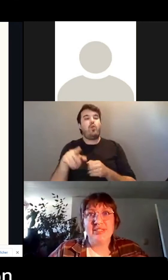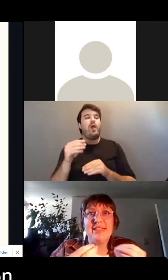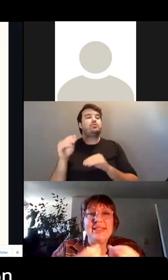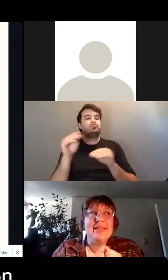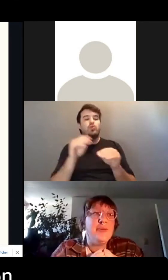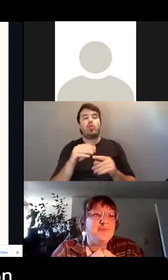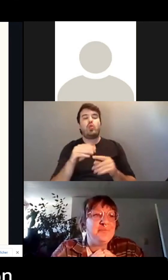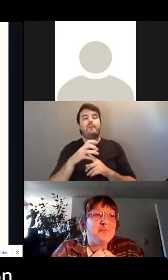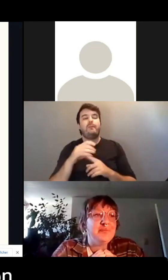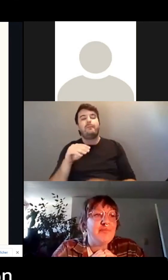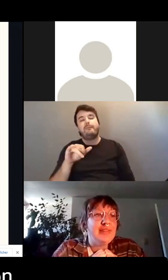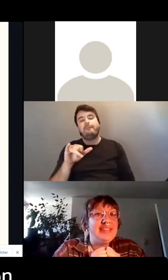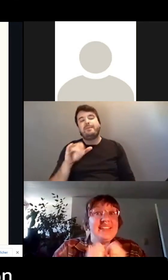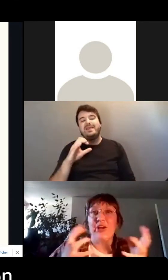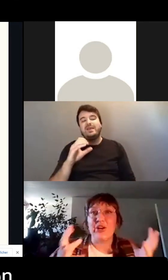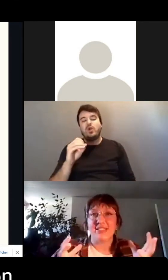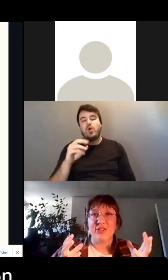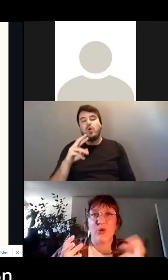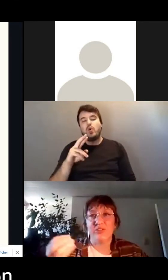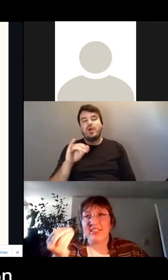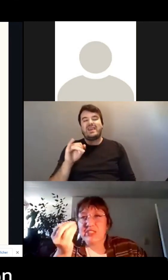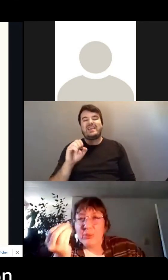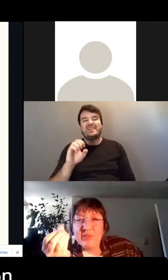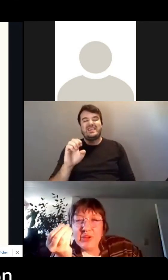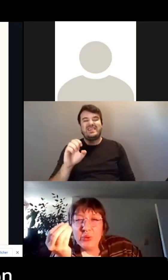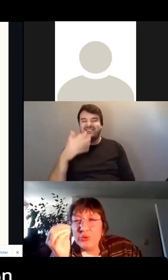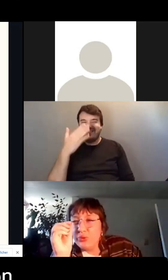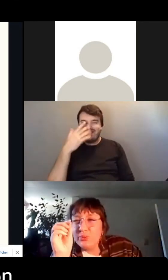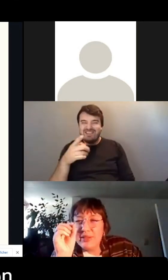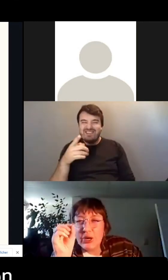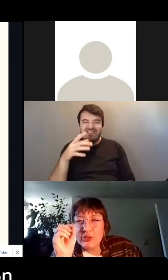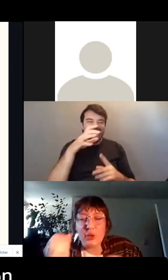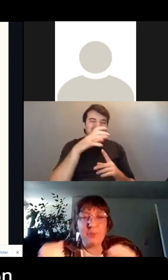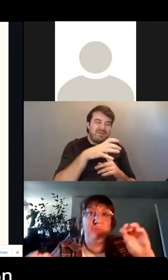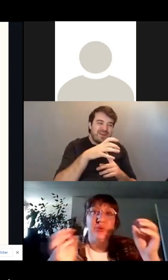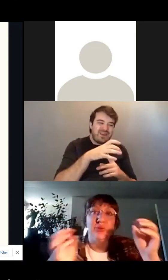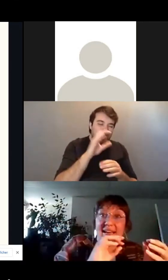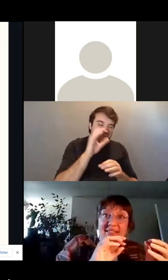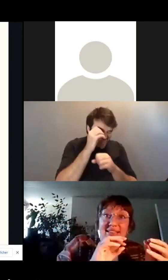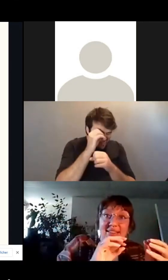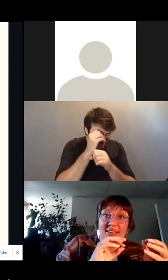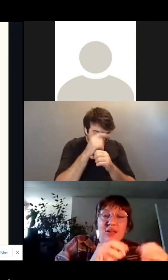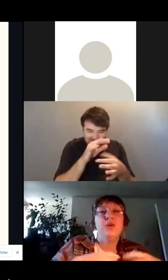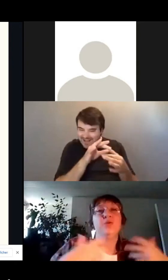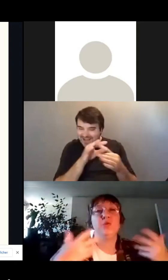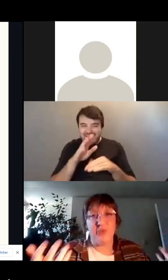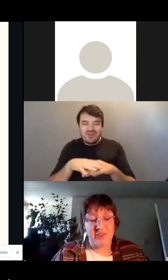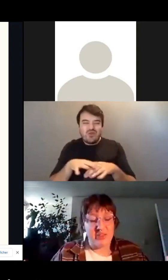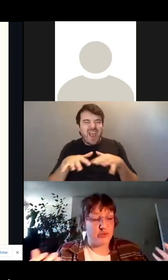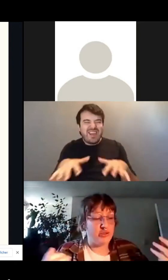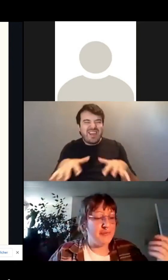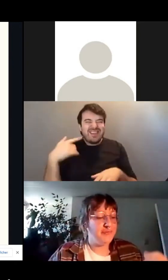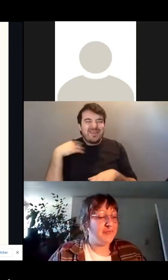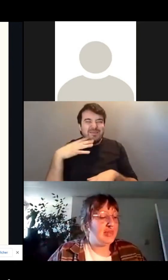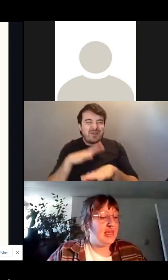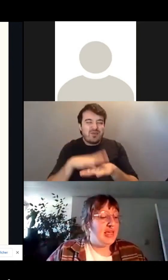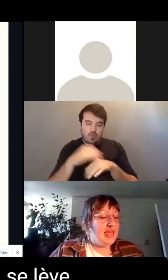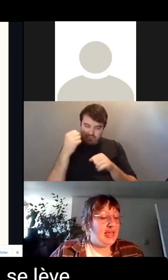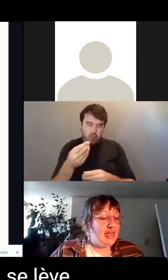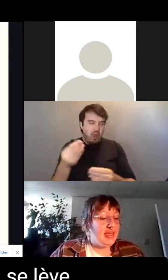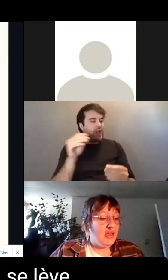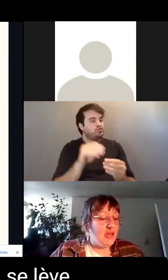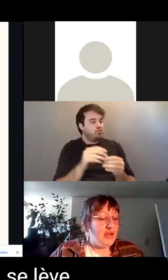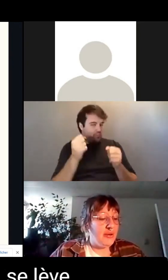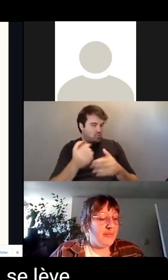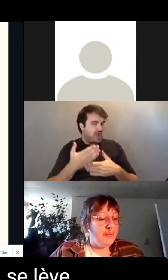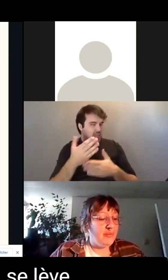mycorhizes. Ça, c'est la relation entre les champignons microscopiques puis les racines. Vous pouvez en ajouter.